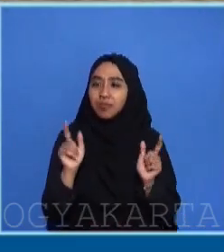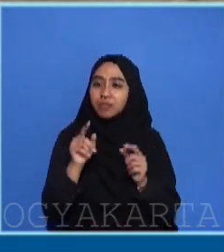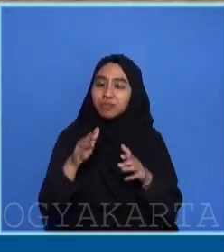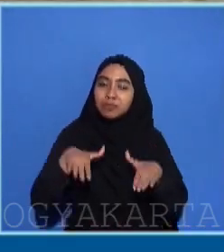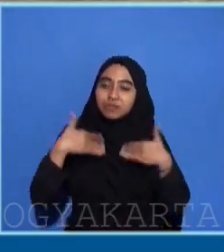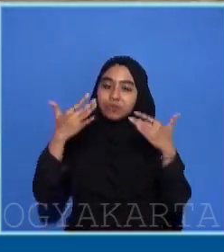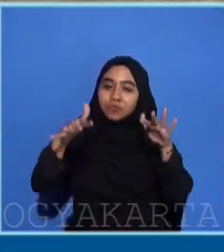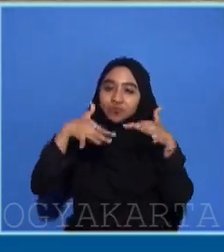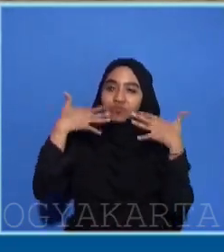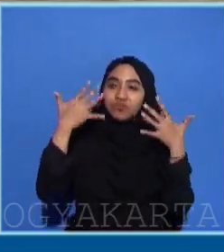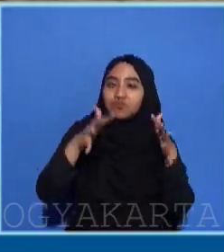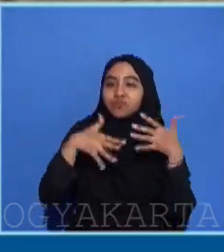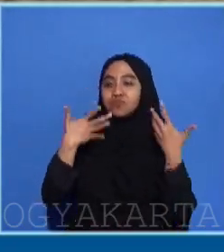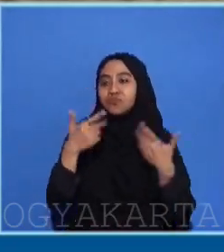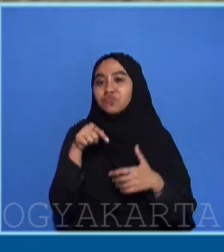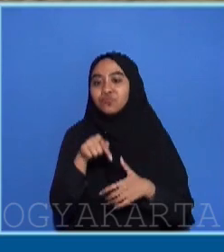Ed